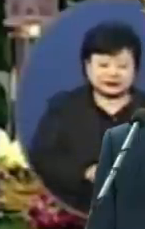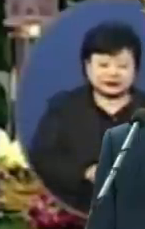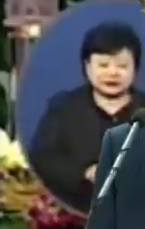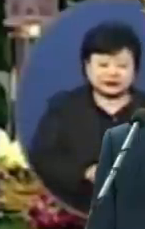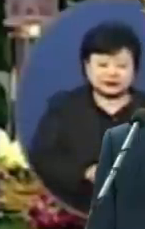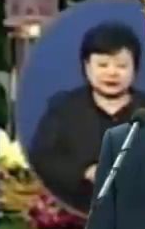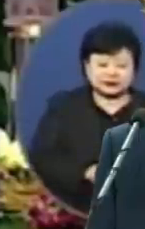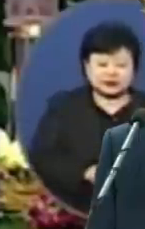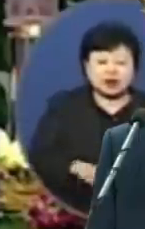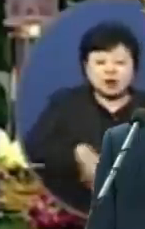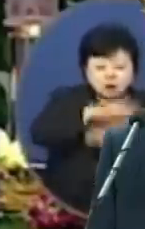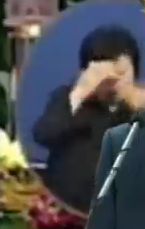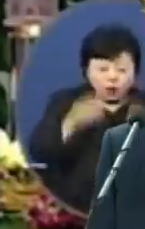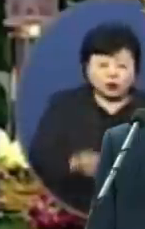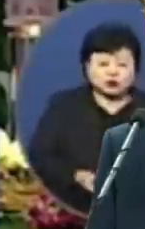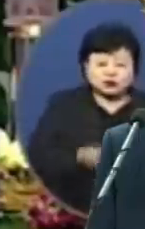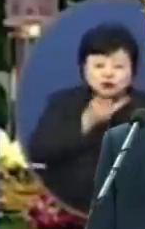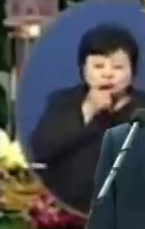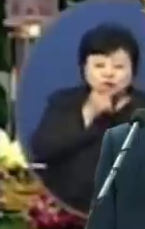모두 다